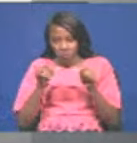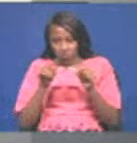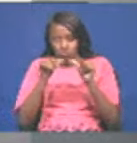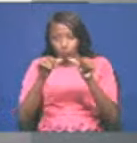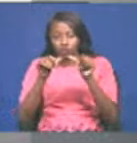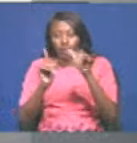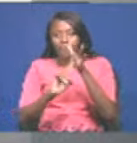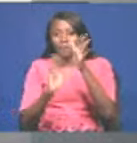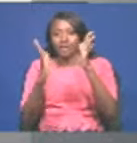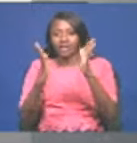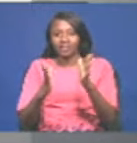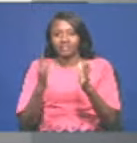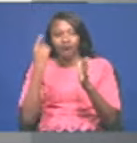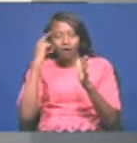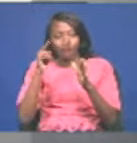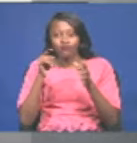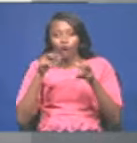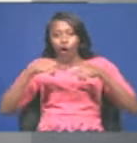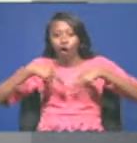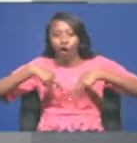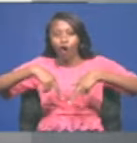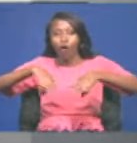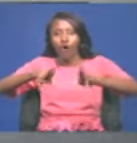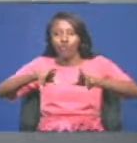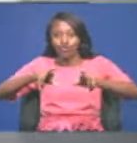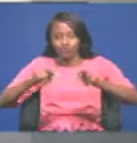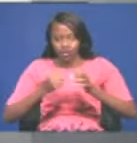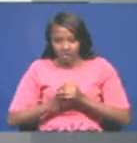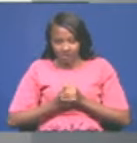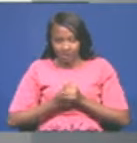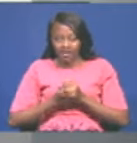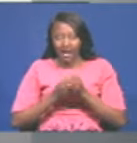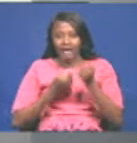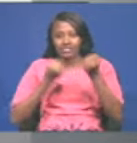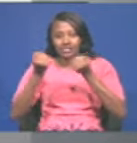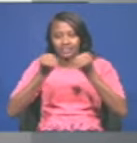wa wizara ya barabara ama uchukuzi.